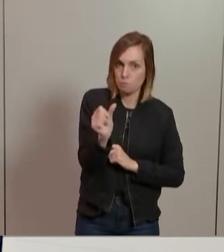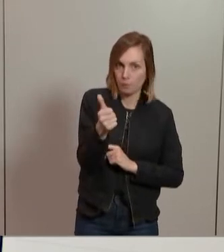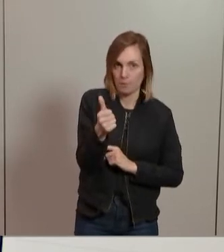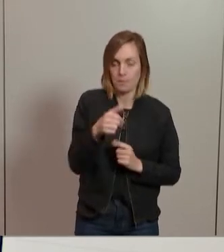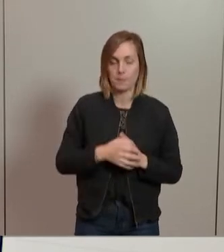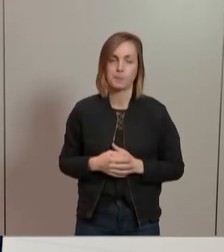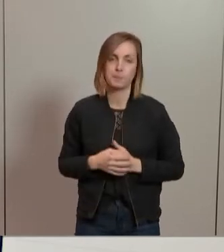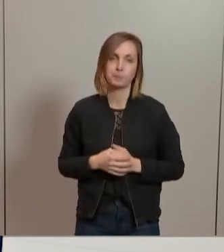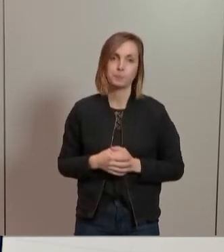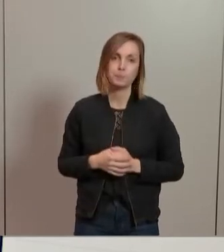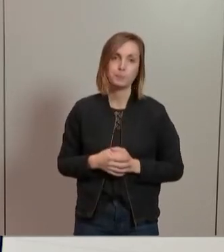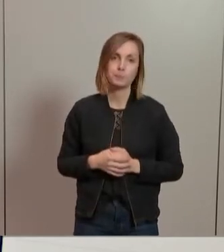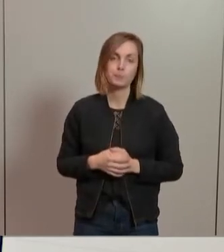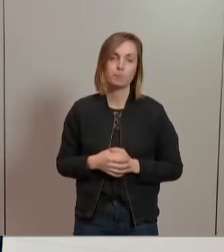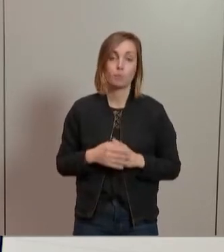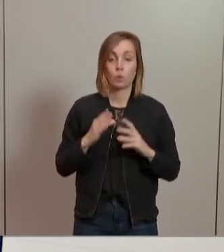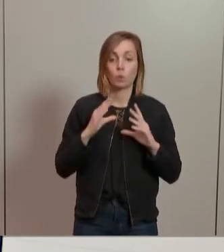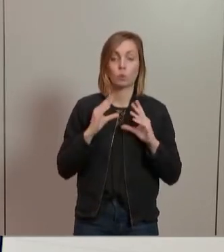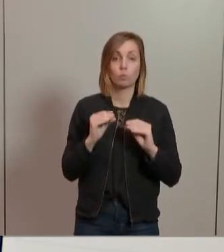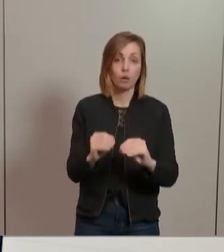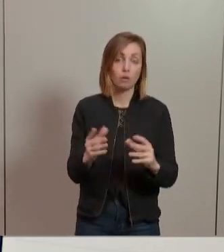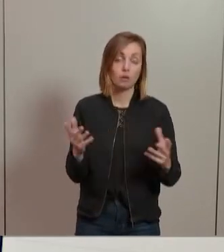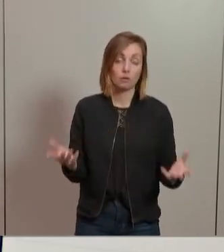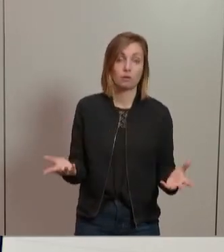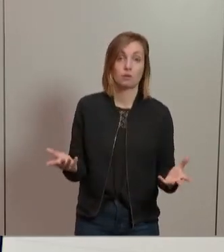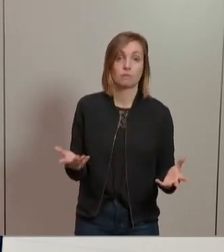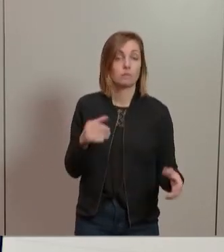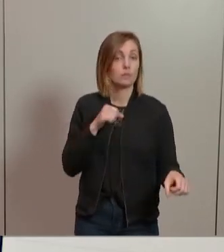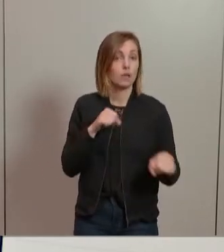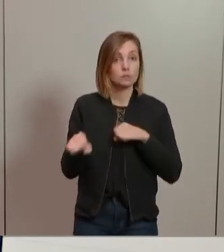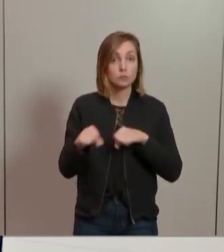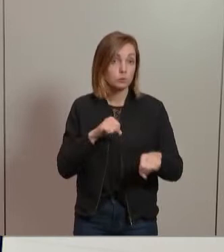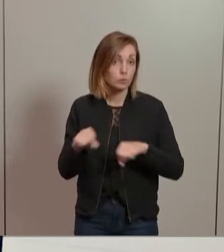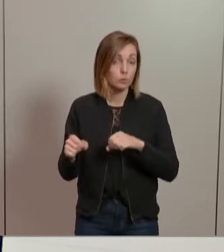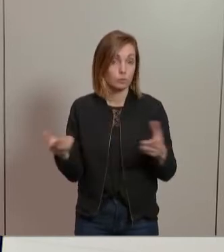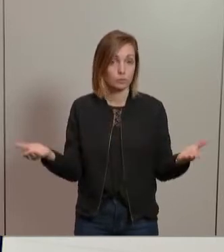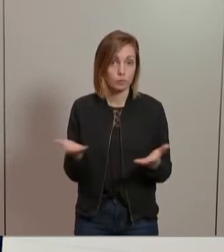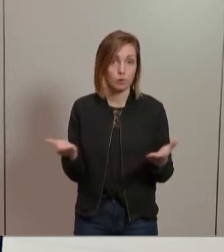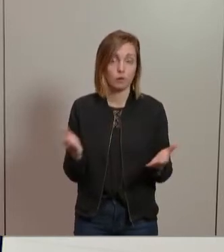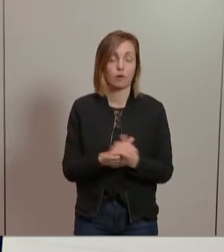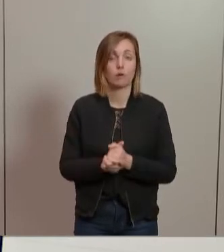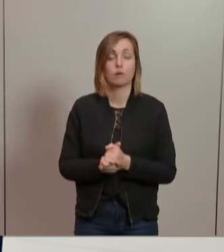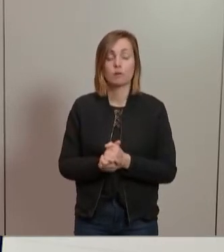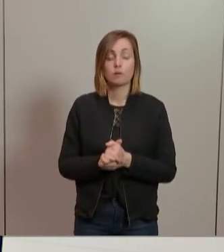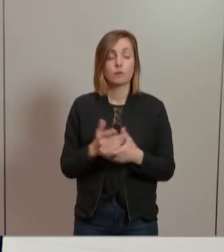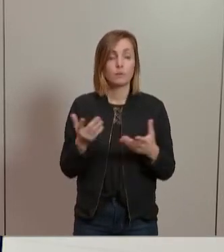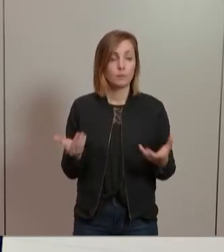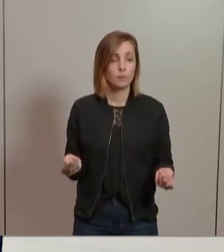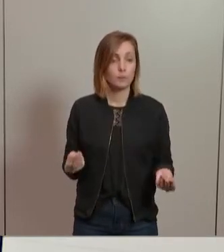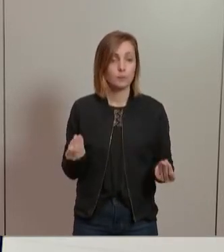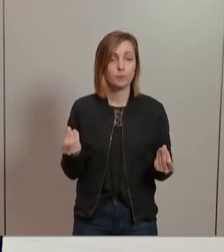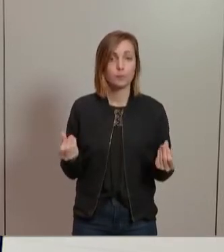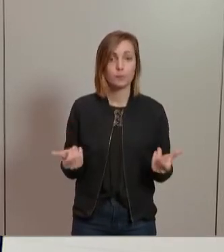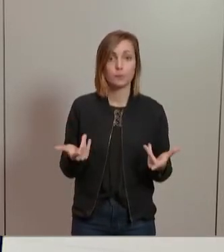ces questions. Concrètement, les actions consistent à la mise à disposition